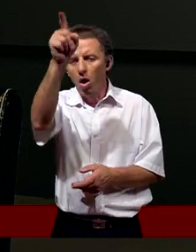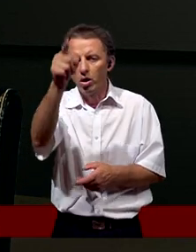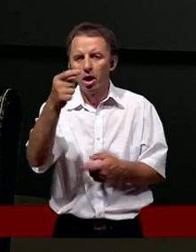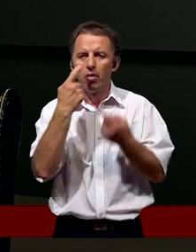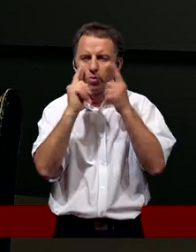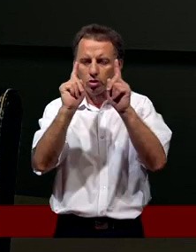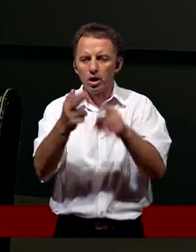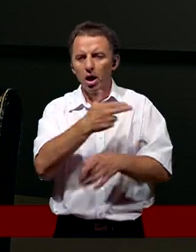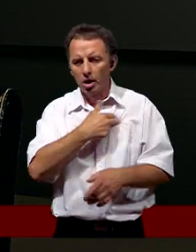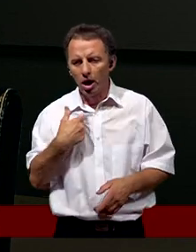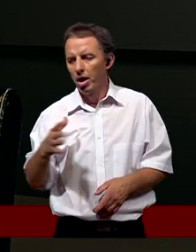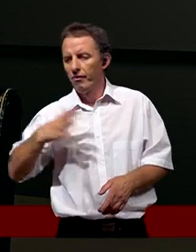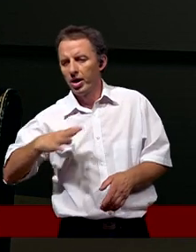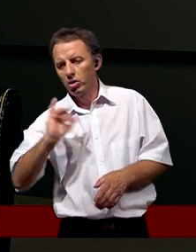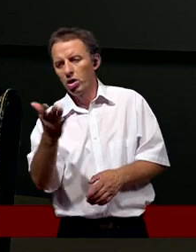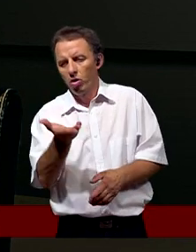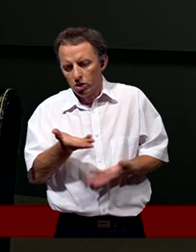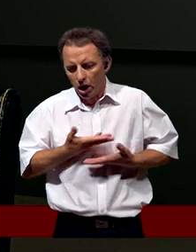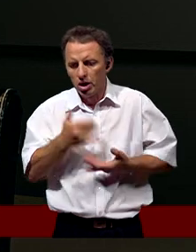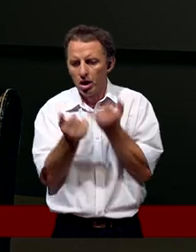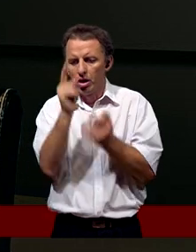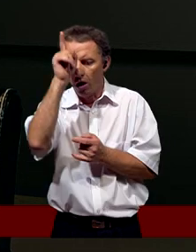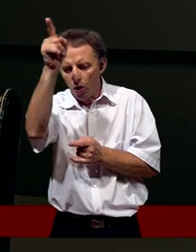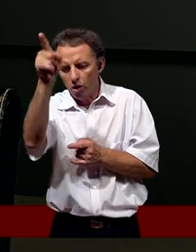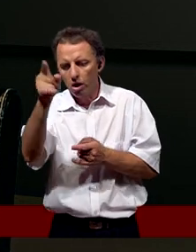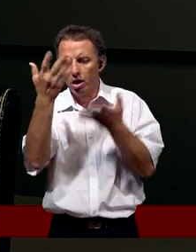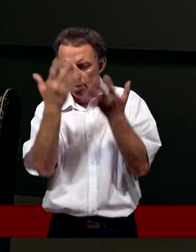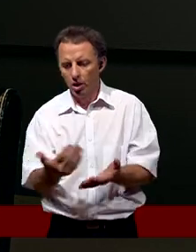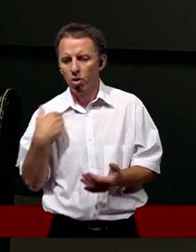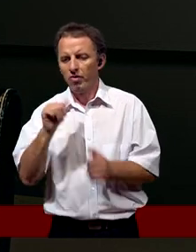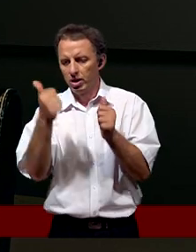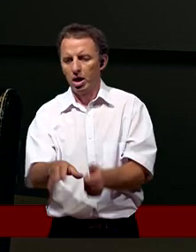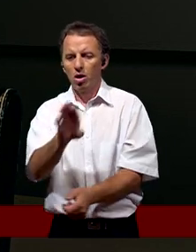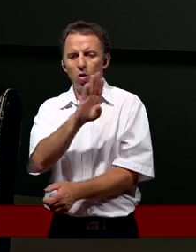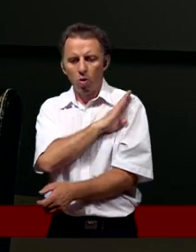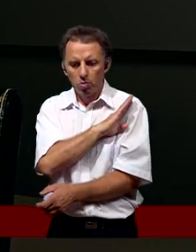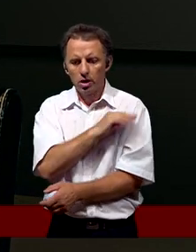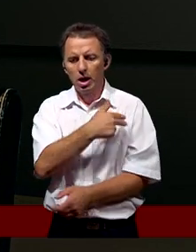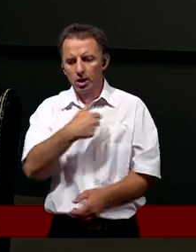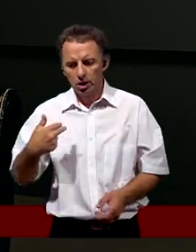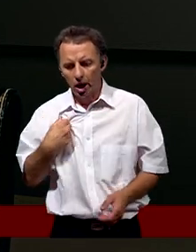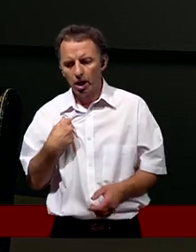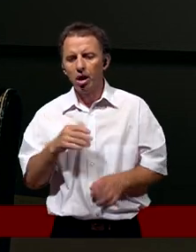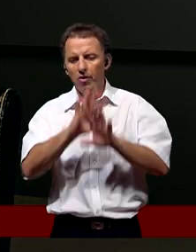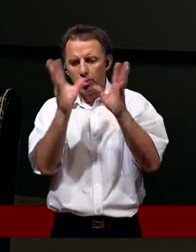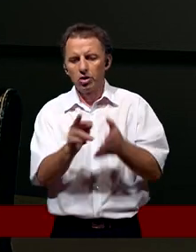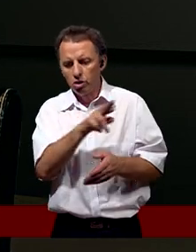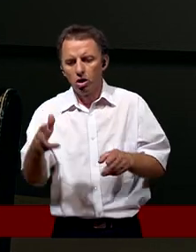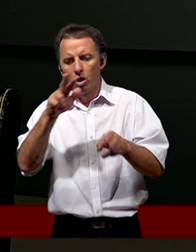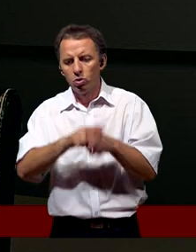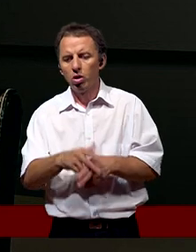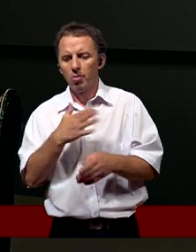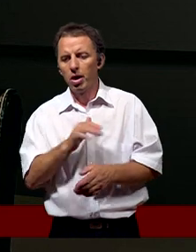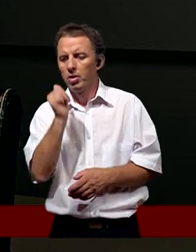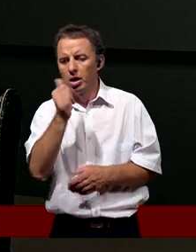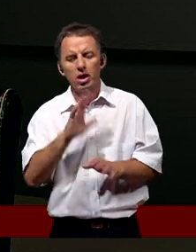On postrzega nas, jaką wartość On nam daje. Jeżeli On był w stanie umierać za nas, to czy wszystkie inne rzeczy, które mamy na